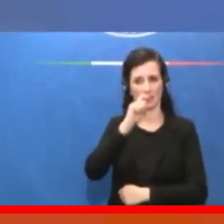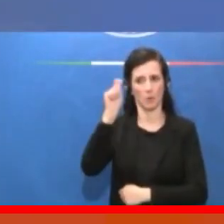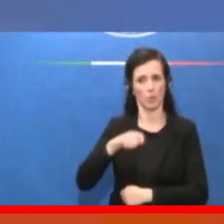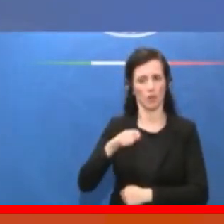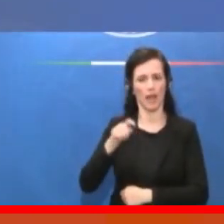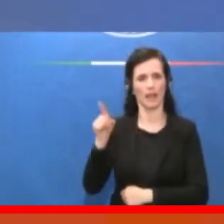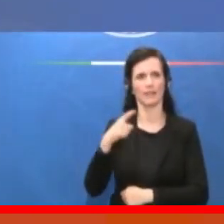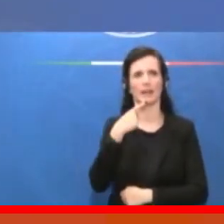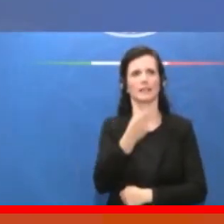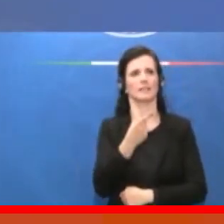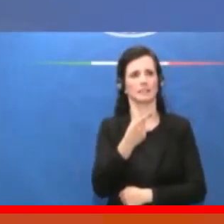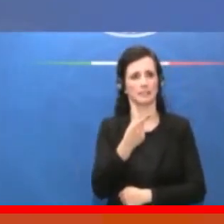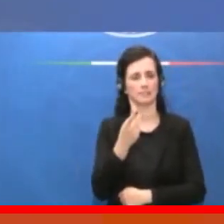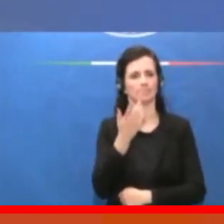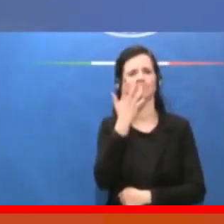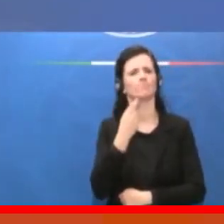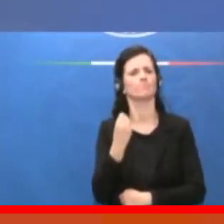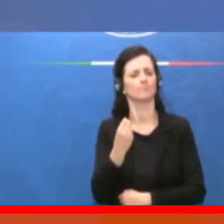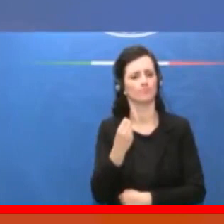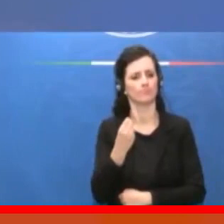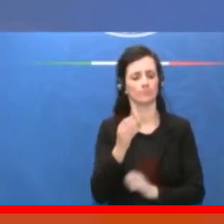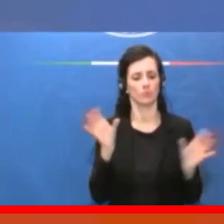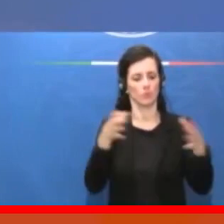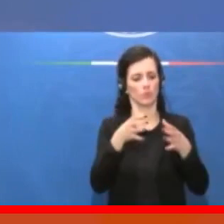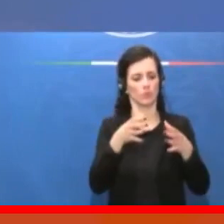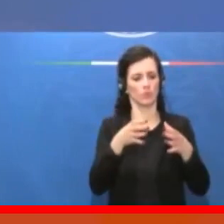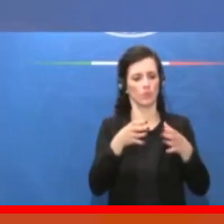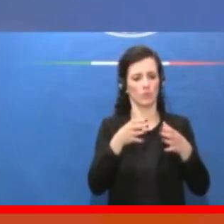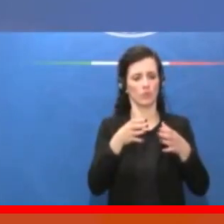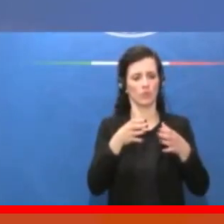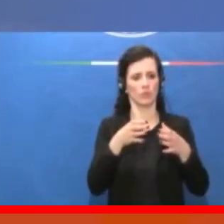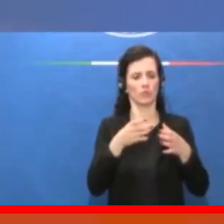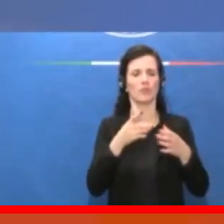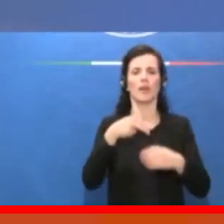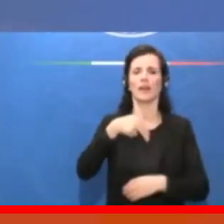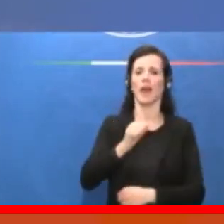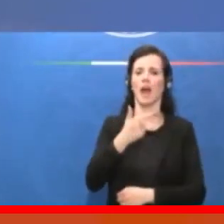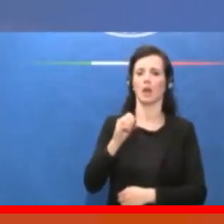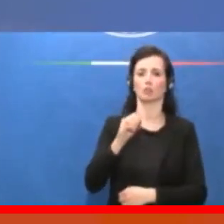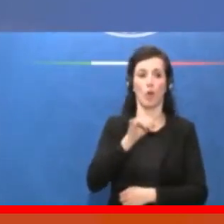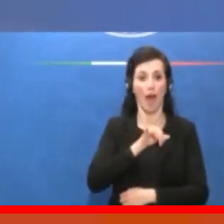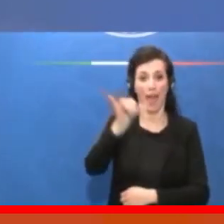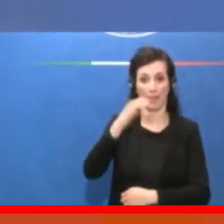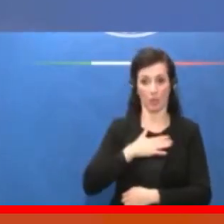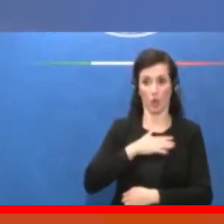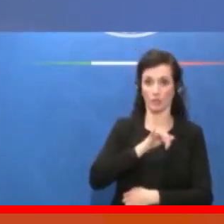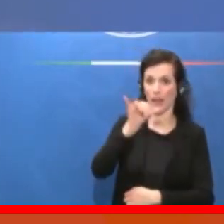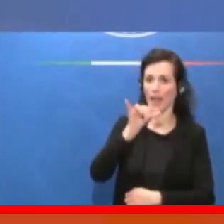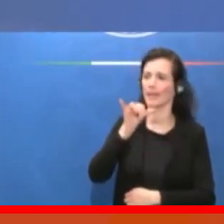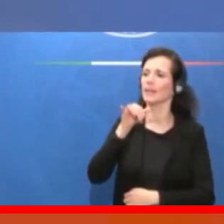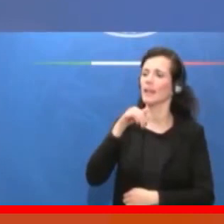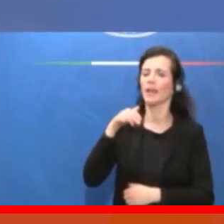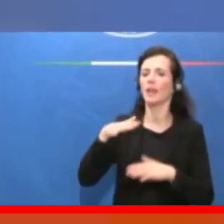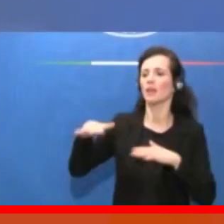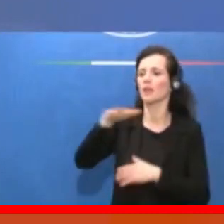chiede l'entrata delle forze NATO, quindi dei nostri aerei, nello spazio aereo ucraino. E questo